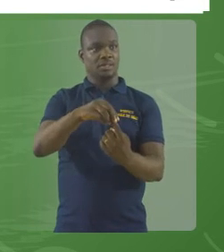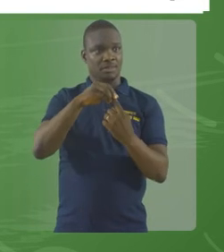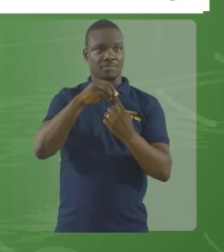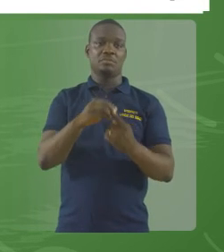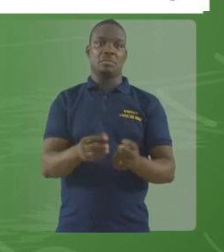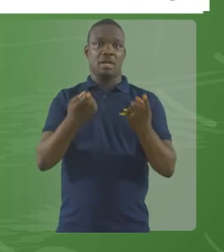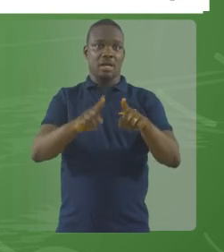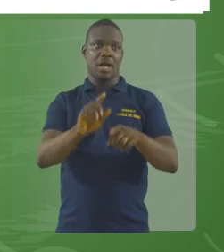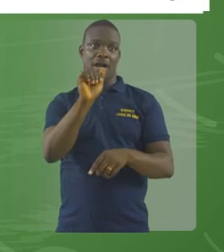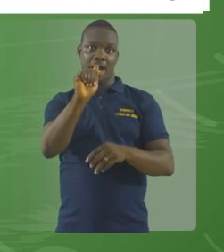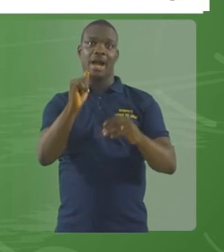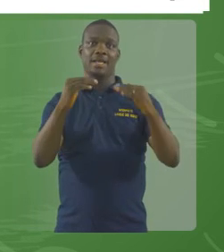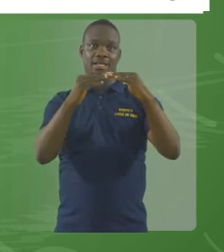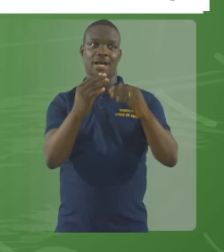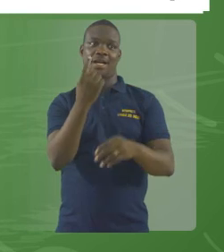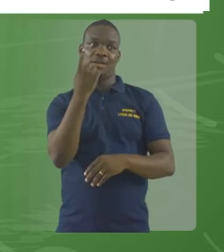lorsque A est égal à